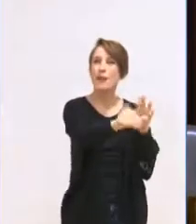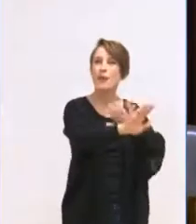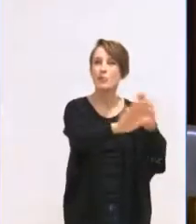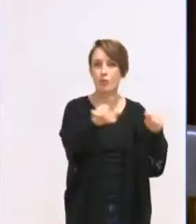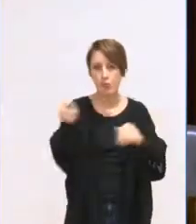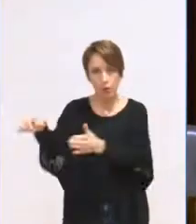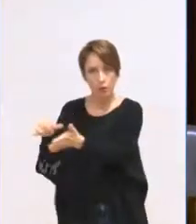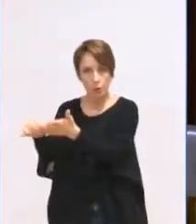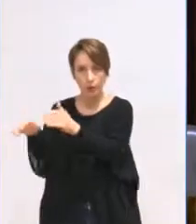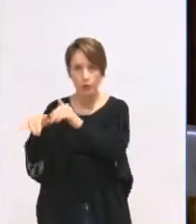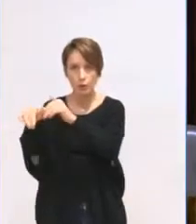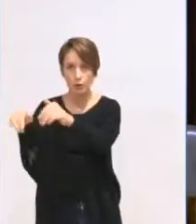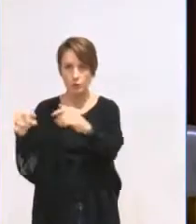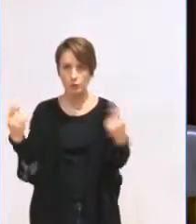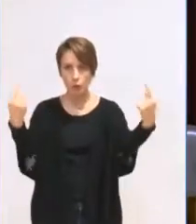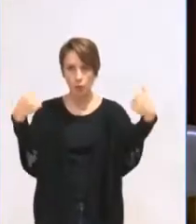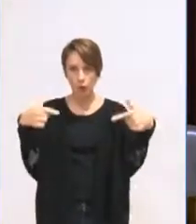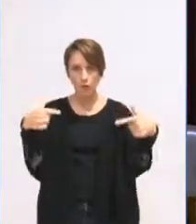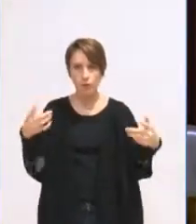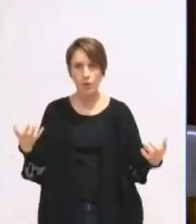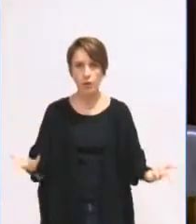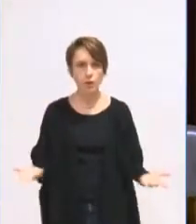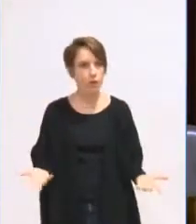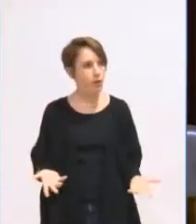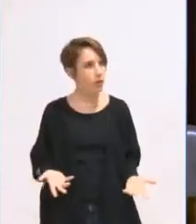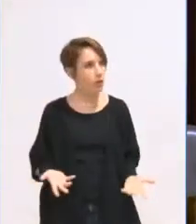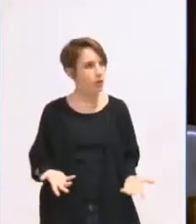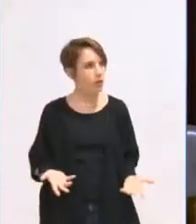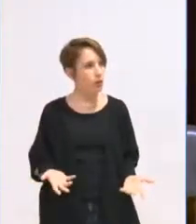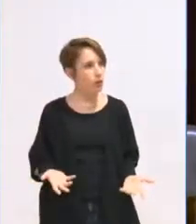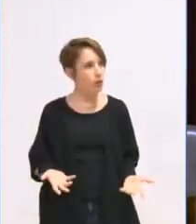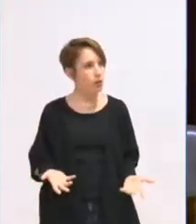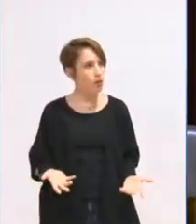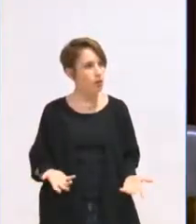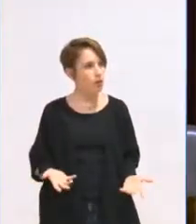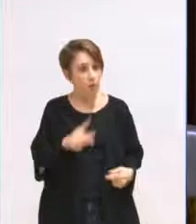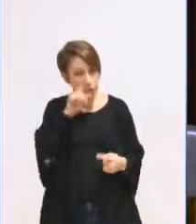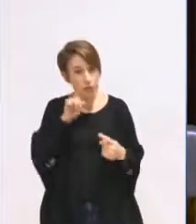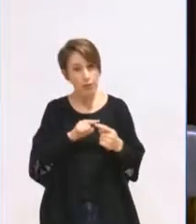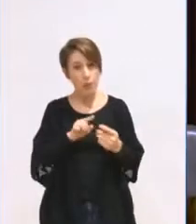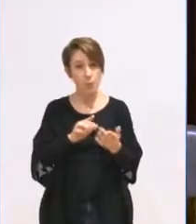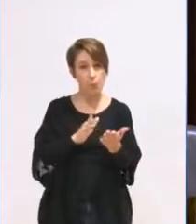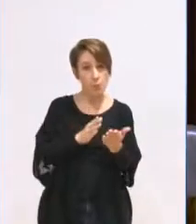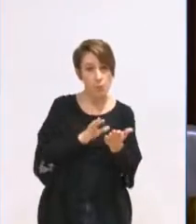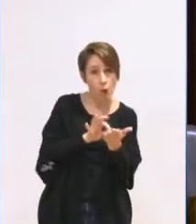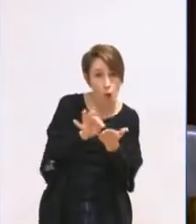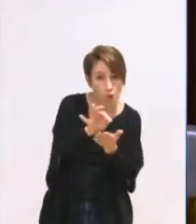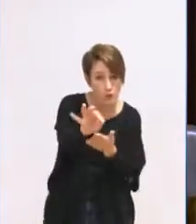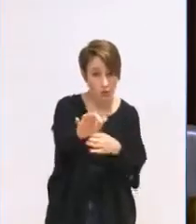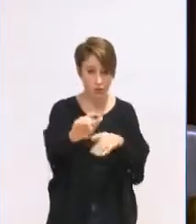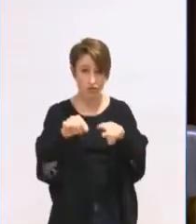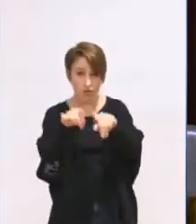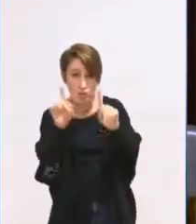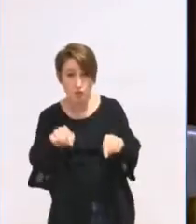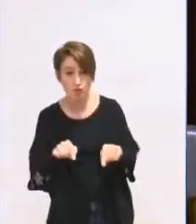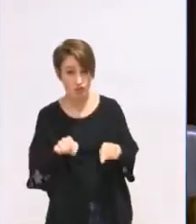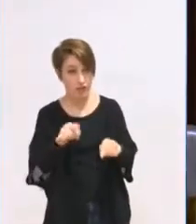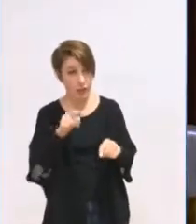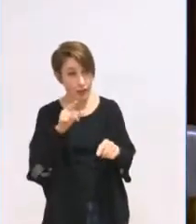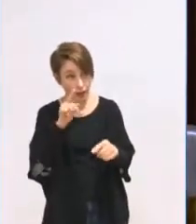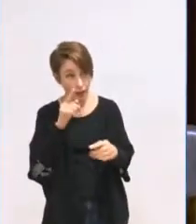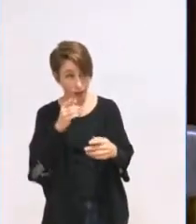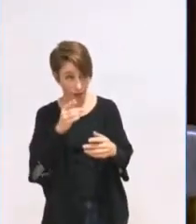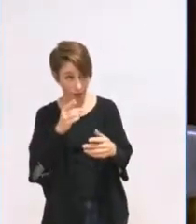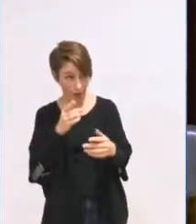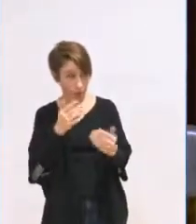jamais connue jusqu'à maintenant. Je crois que parler d'orientation budgétaire, dans ce cadre-là, il aurait été